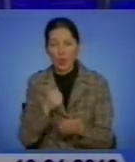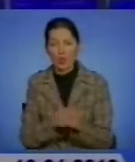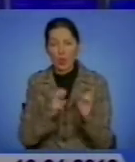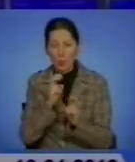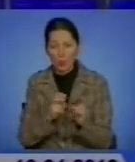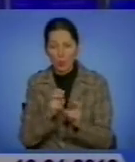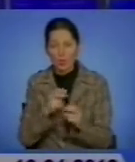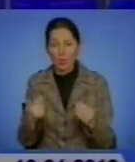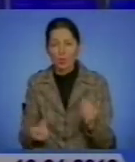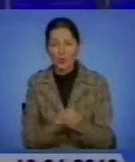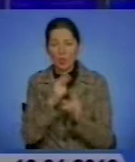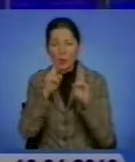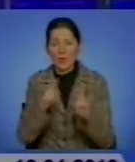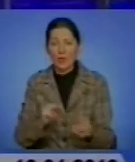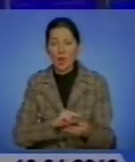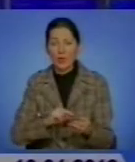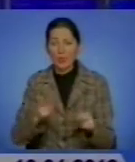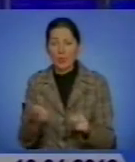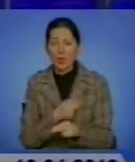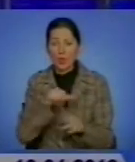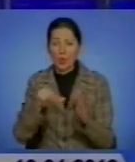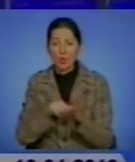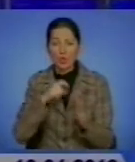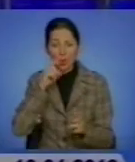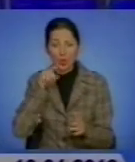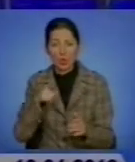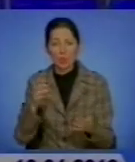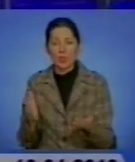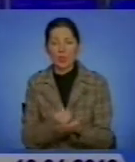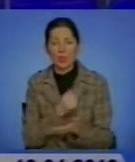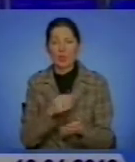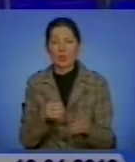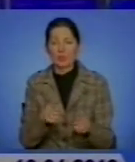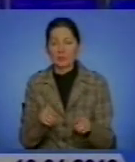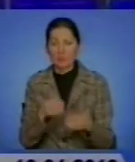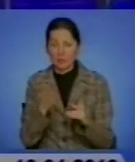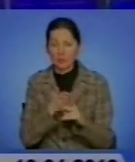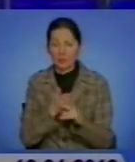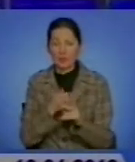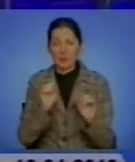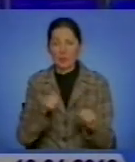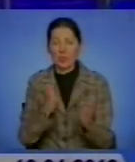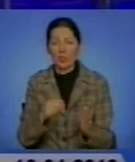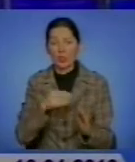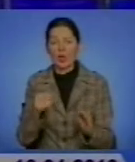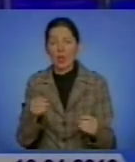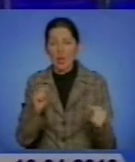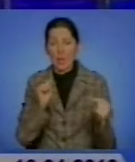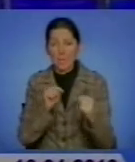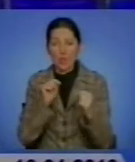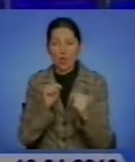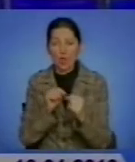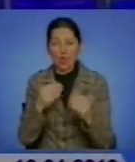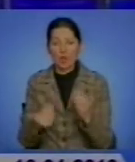правила пишуть без участі України, тому знаходити гармонію з регламентом Союзу можна лише підлаштувавшись до нових стандартів.